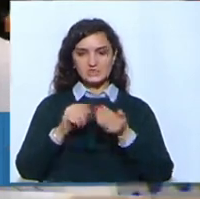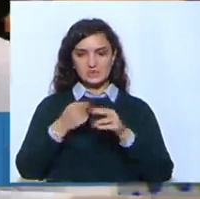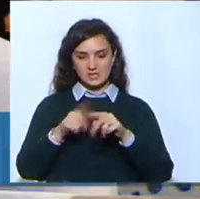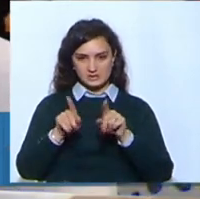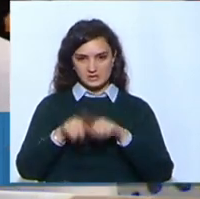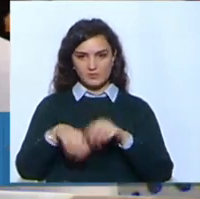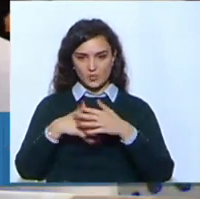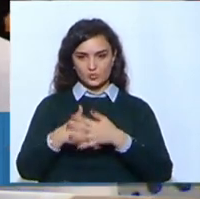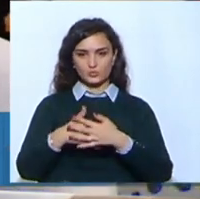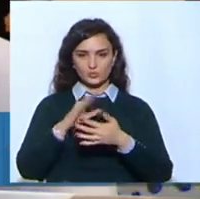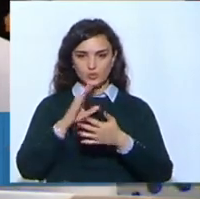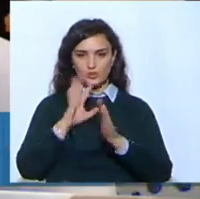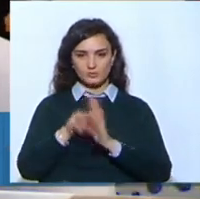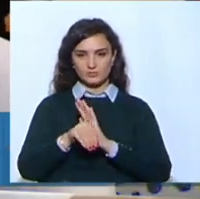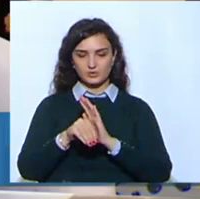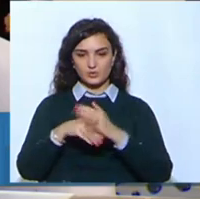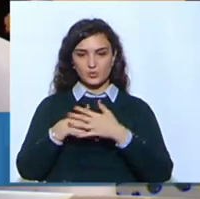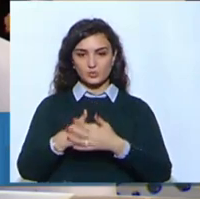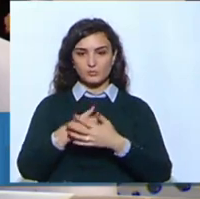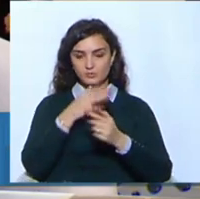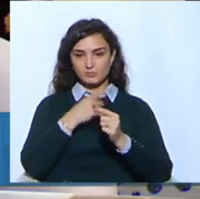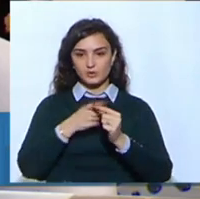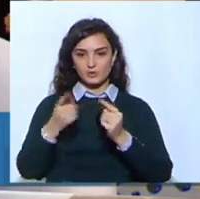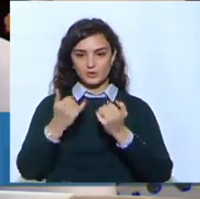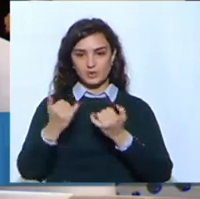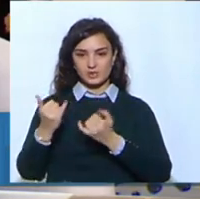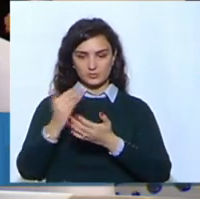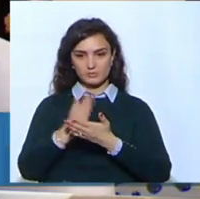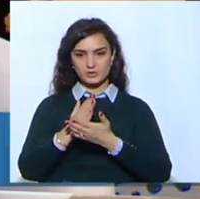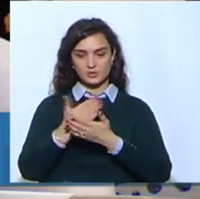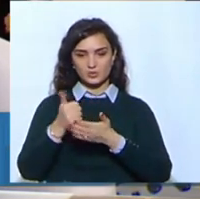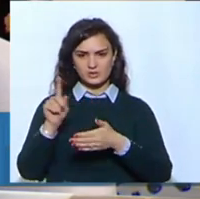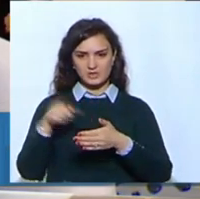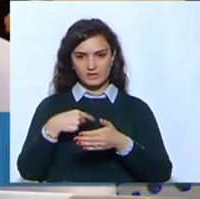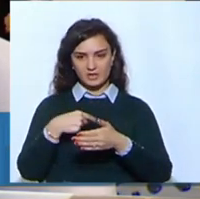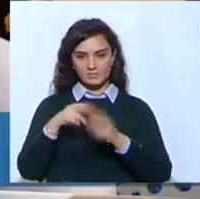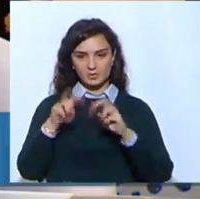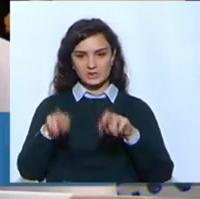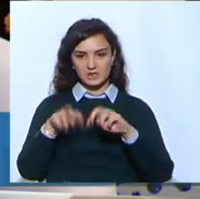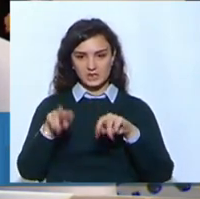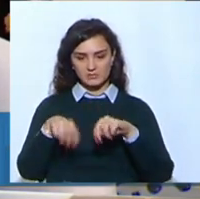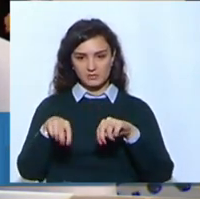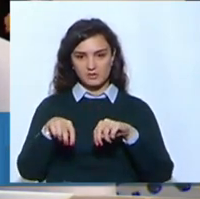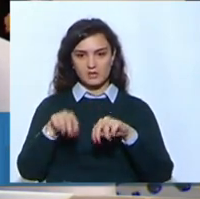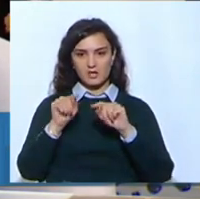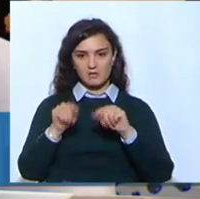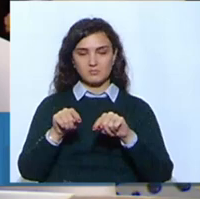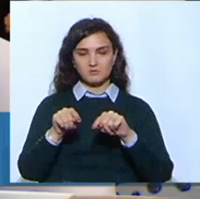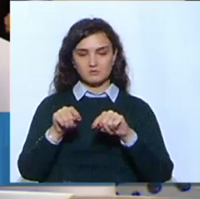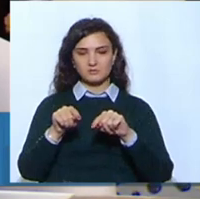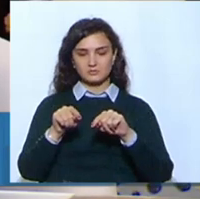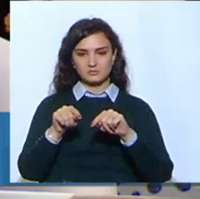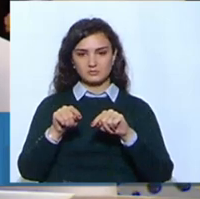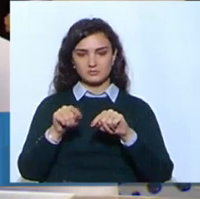ასევე ორსულ ქალებში. ორსულობის პერიოდში დღესდღეობით ჩადებულია როგორც სავალდებულო ტესტირება ამ ესე